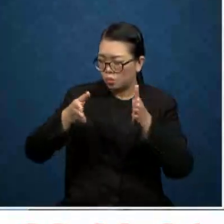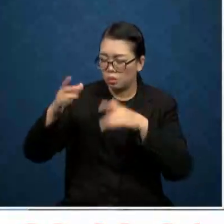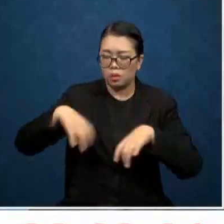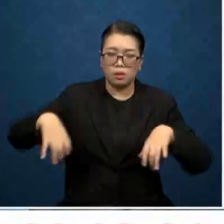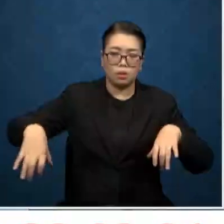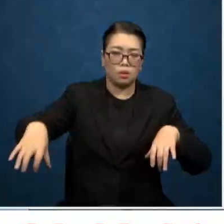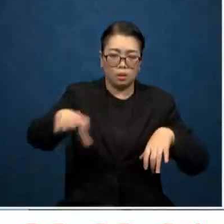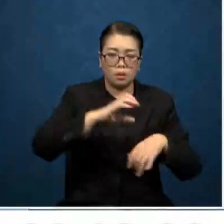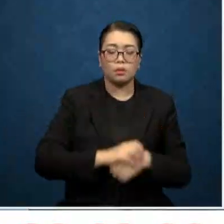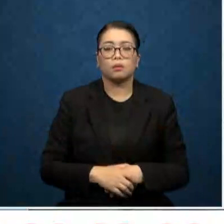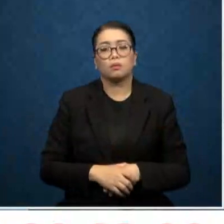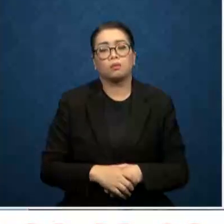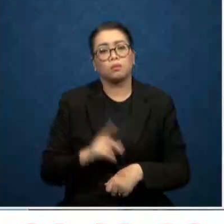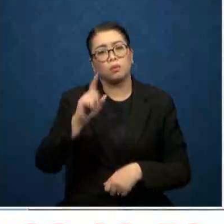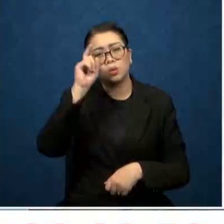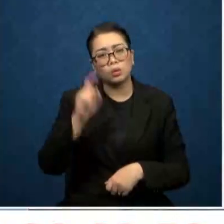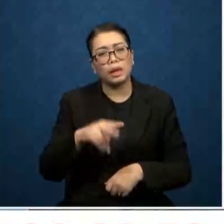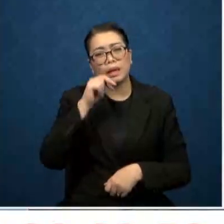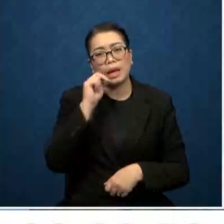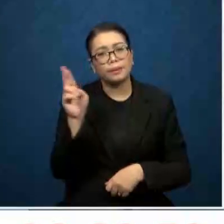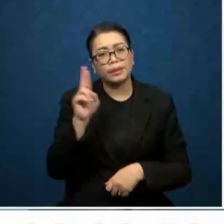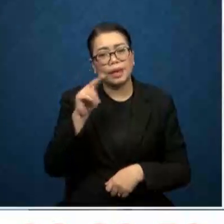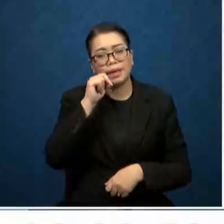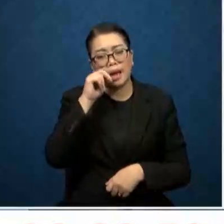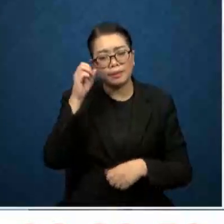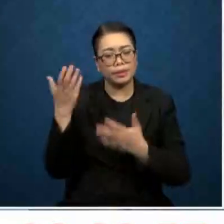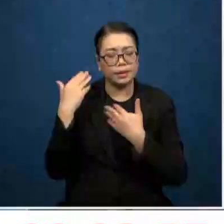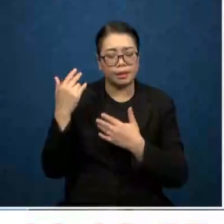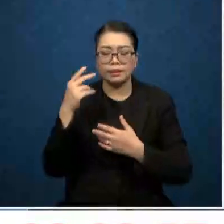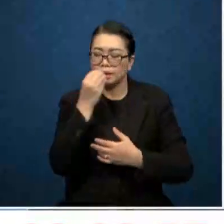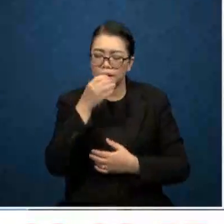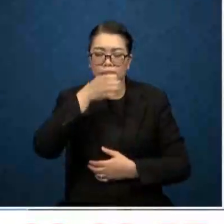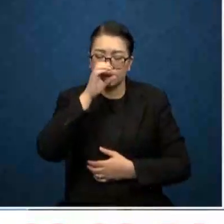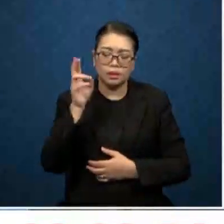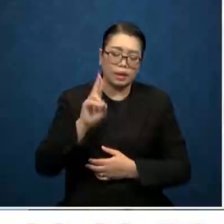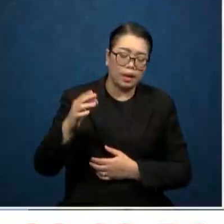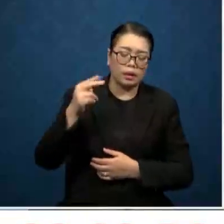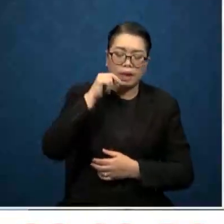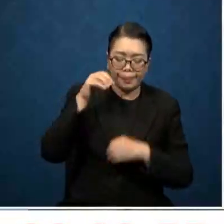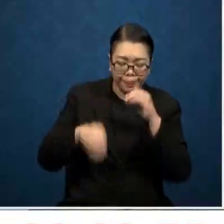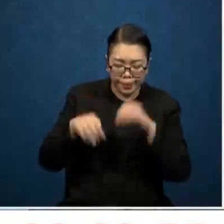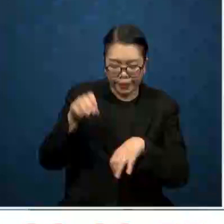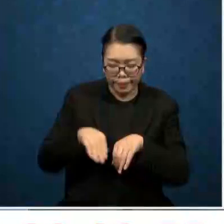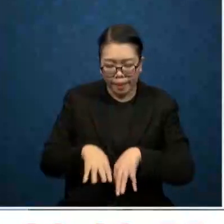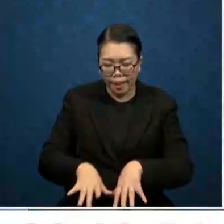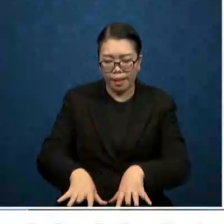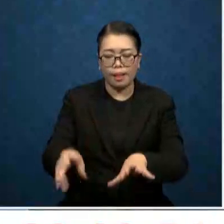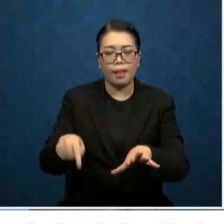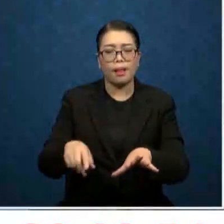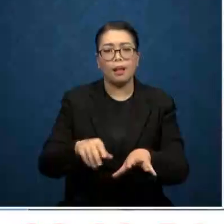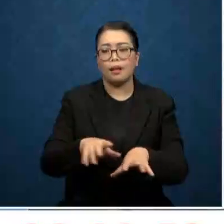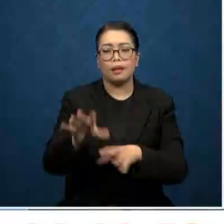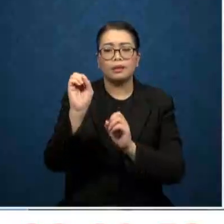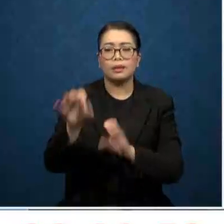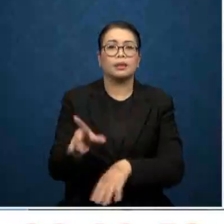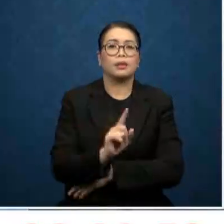หรือ 23,000ยูนิตน้ำที่ใช้อยู่เนี่ยมันไปไหนนะก็ดูเสิร์ชดู Google Mapเล่นๆว่าเอ๊ะรอบ